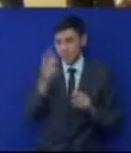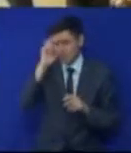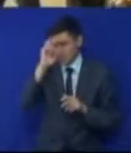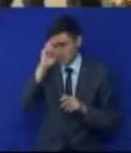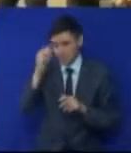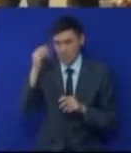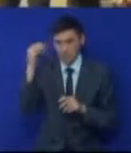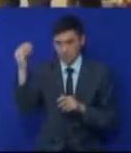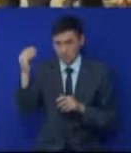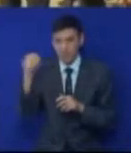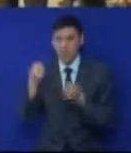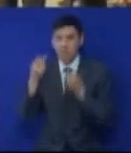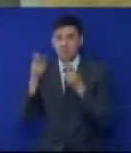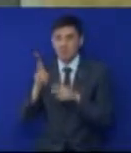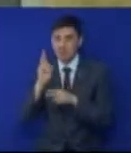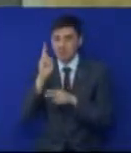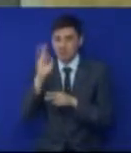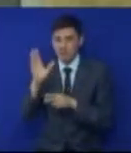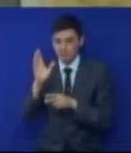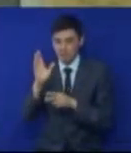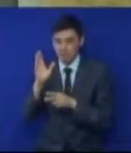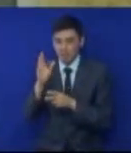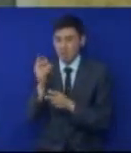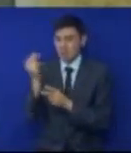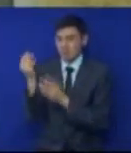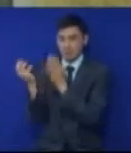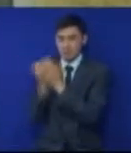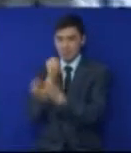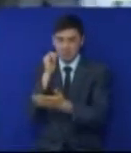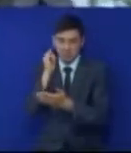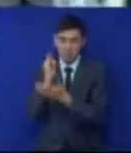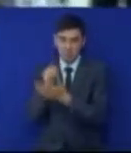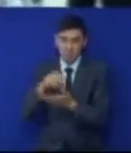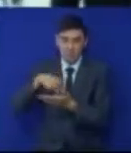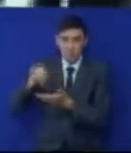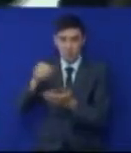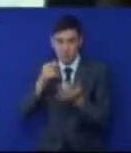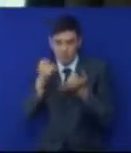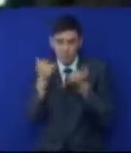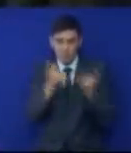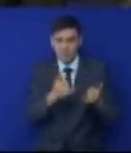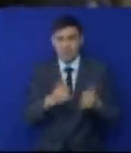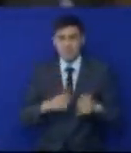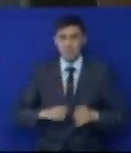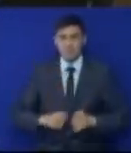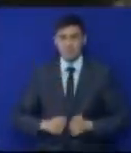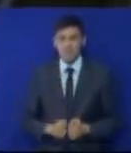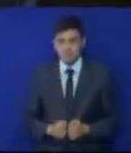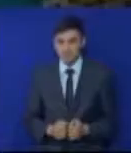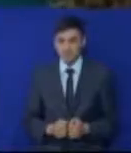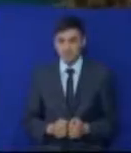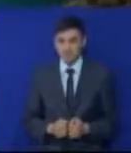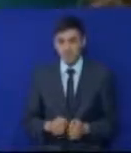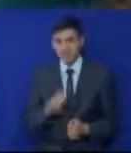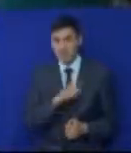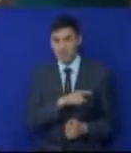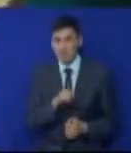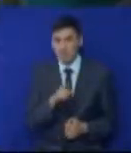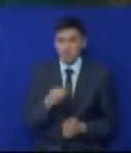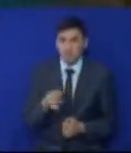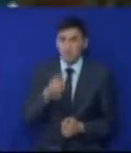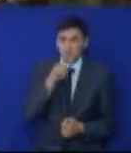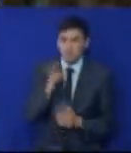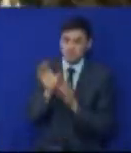есебінен баспана сатып алынды. Қала әкімінің атап өткендей, зардап шеккендерге бірнеше нұсқа ұсынылған. Олар өздеріне